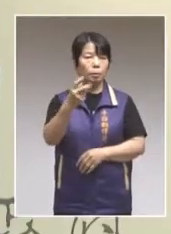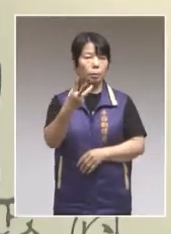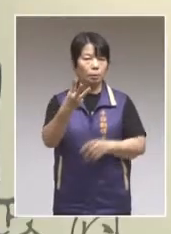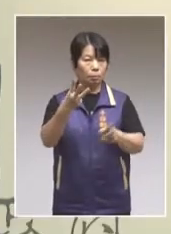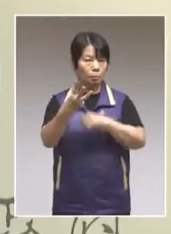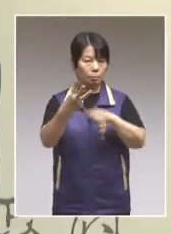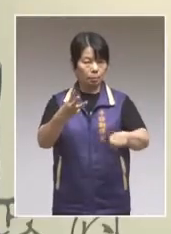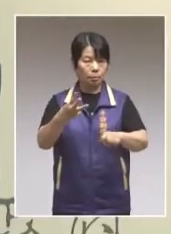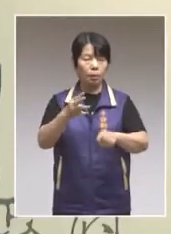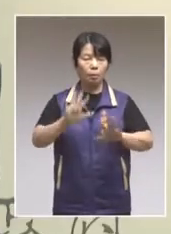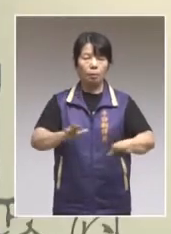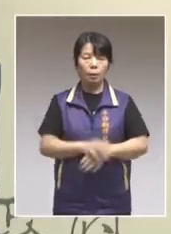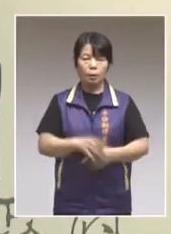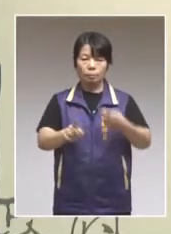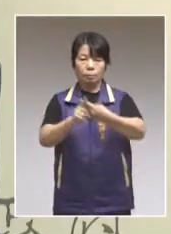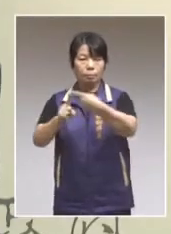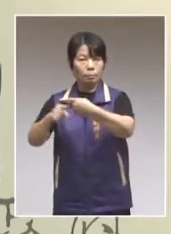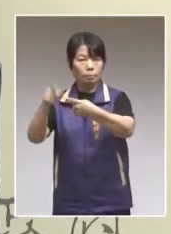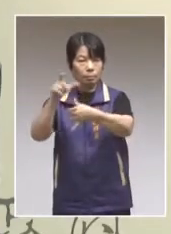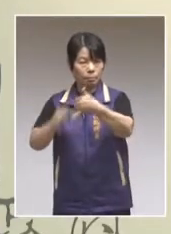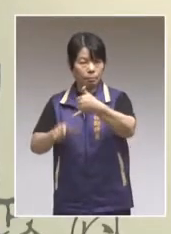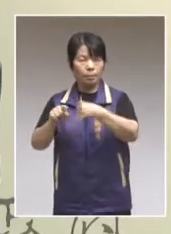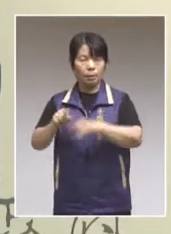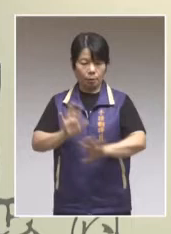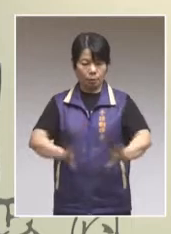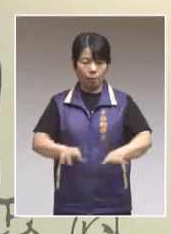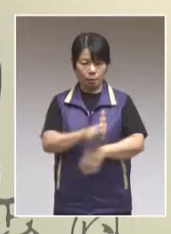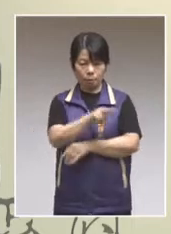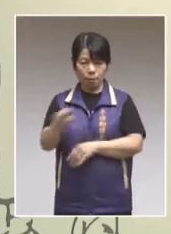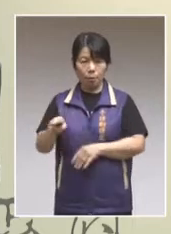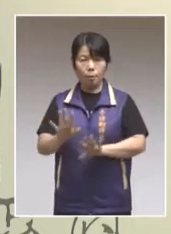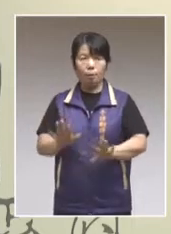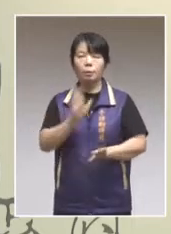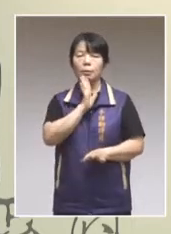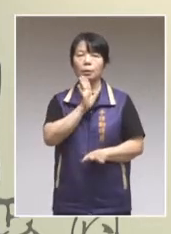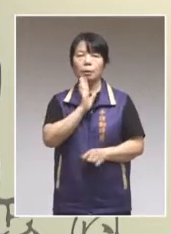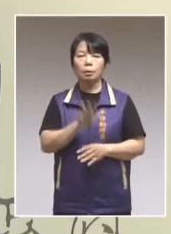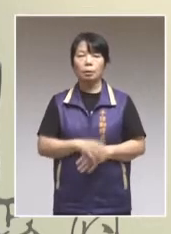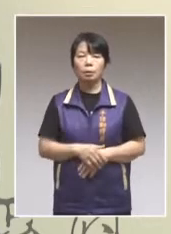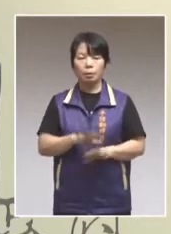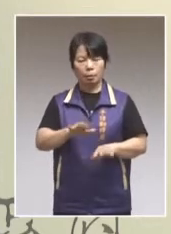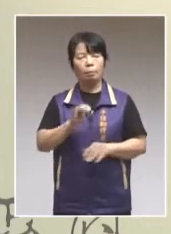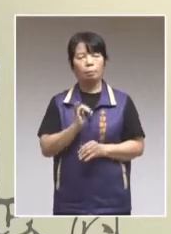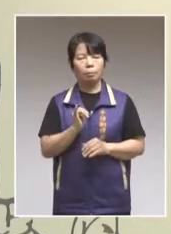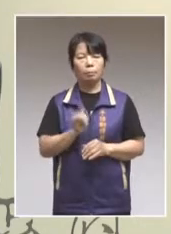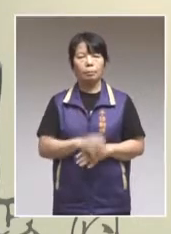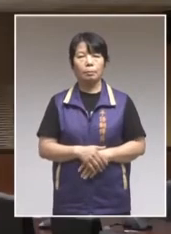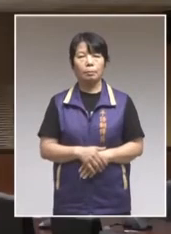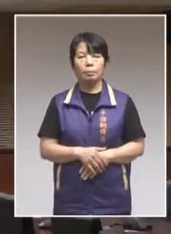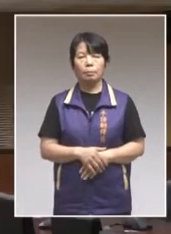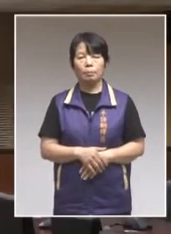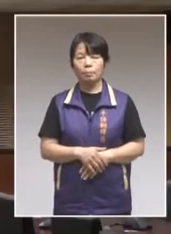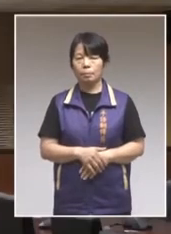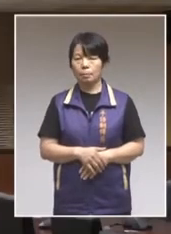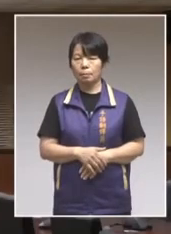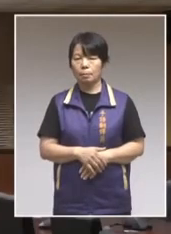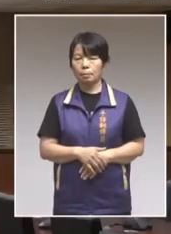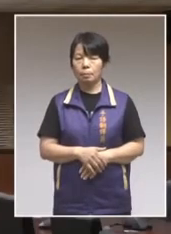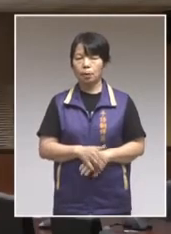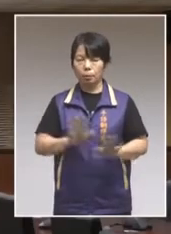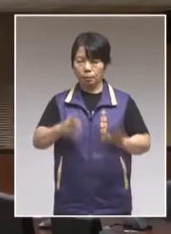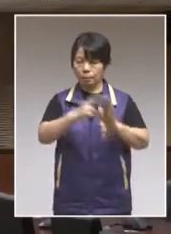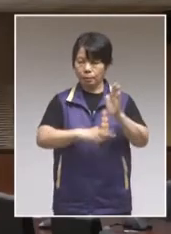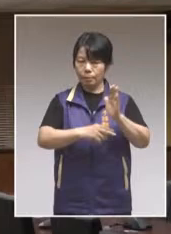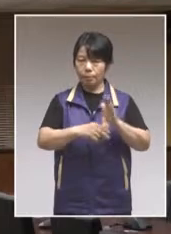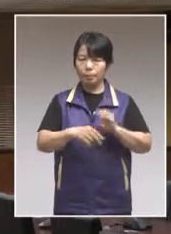相关的一些确诊案件的话目前看起来是比较属于零散的状况。以上说明。 好，谢谢。我再说